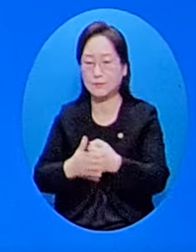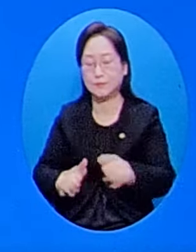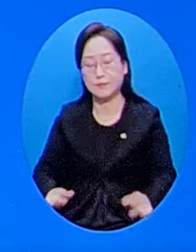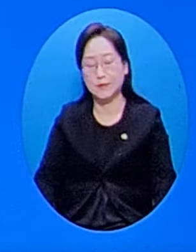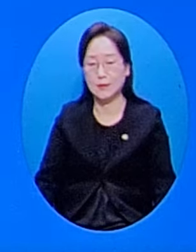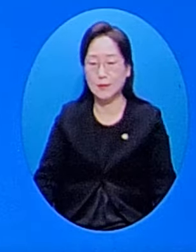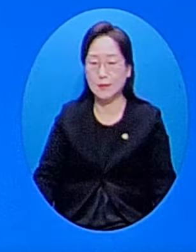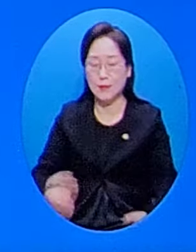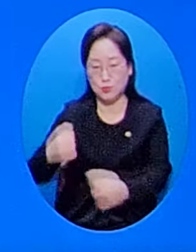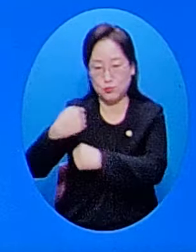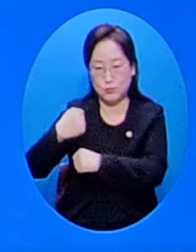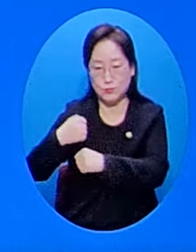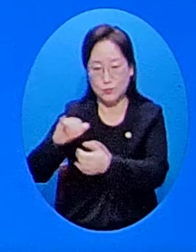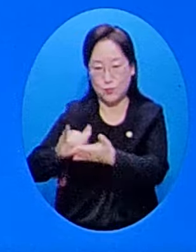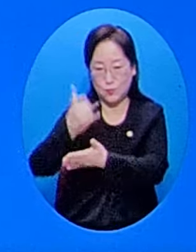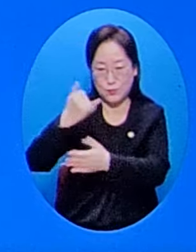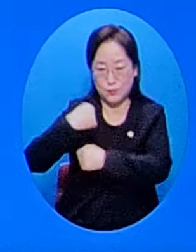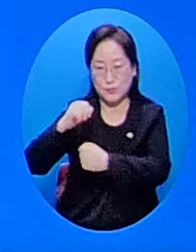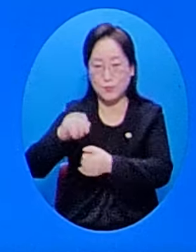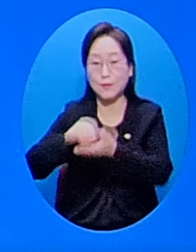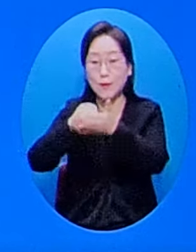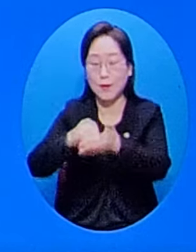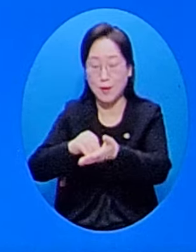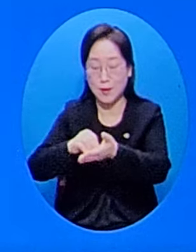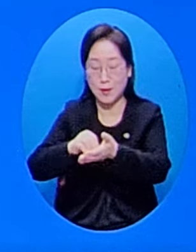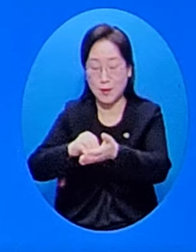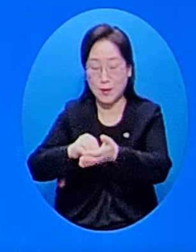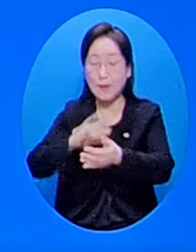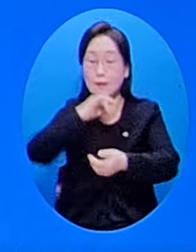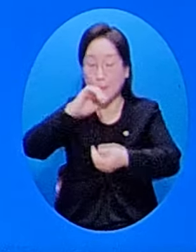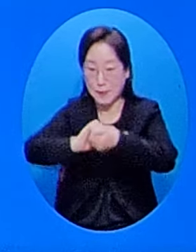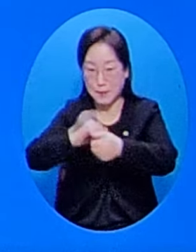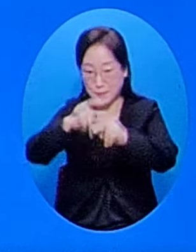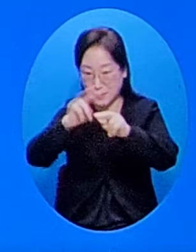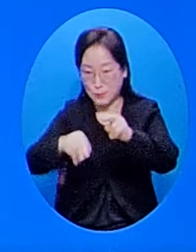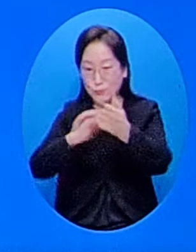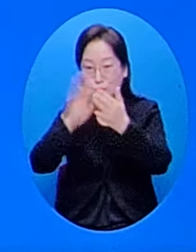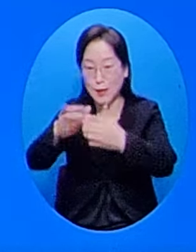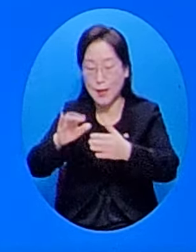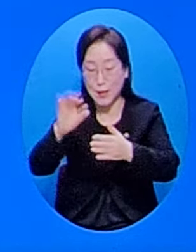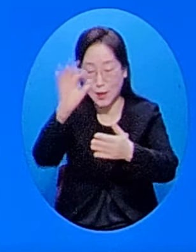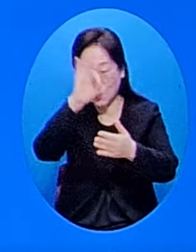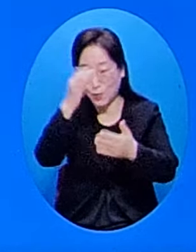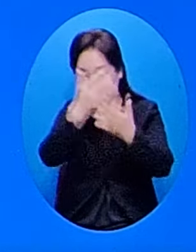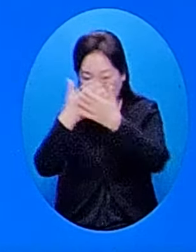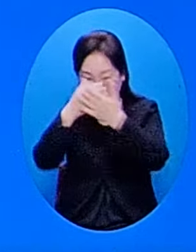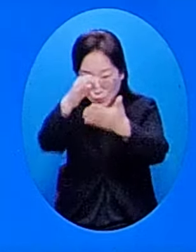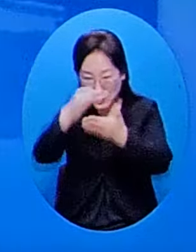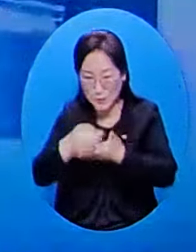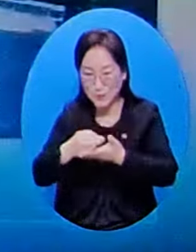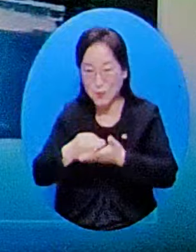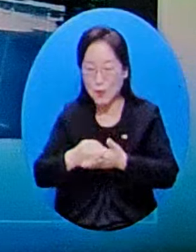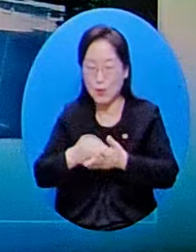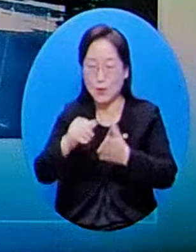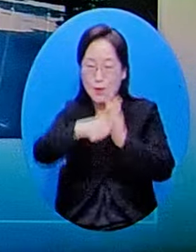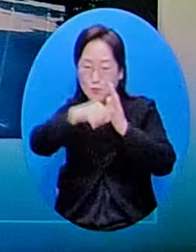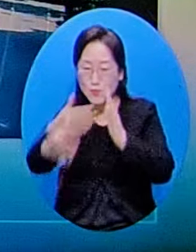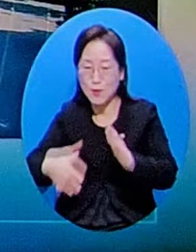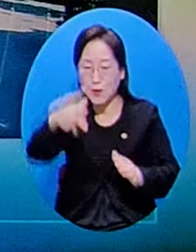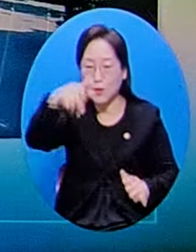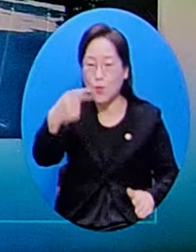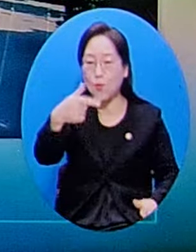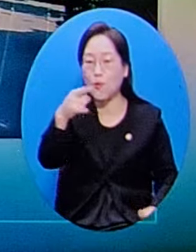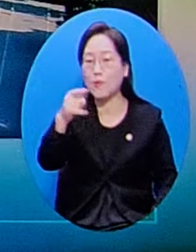공군에 입대해가지고 공군을 제대하고 난 다음 군 제대한 사람에게 주는 장학금을 가지고 미국의 명문 코넬 대학교에 갑니다. 이 코넬